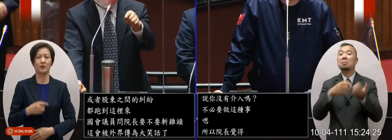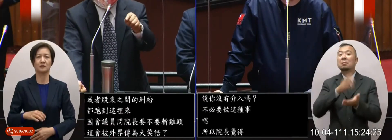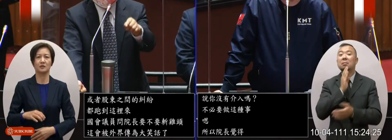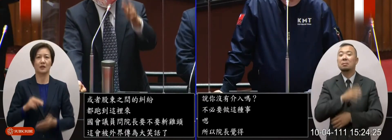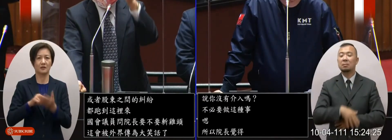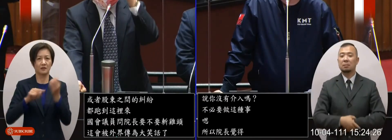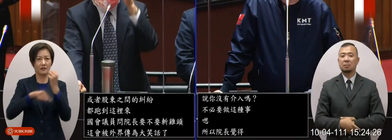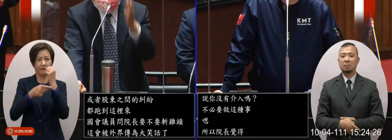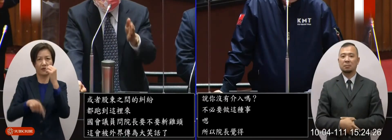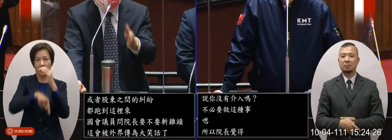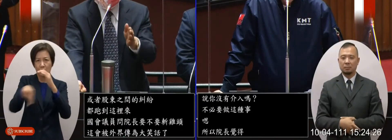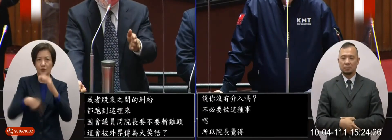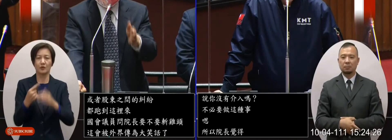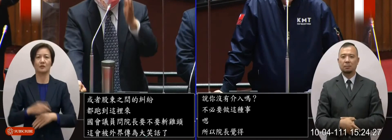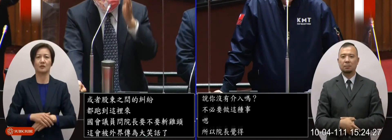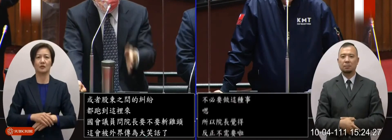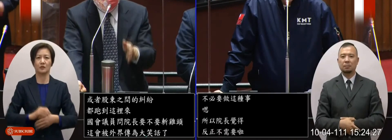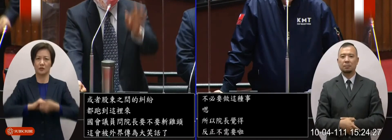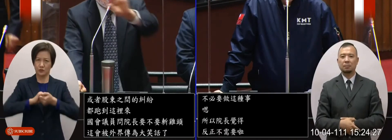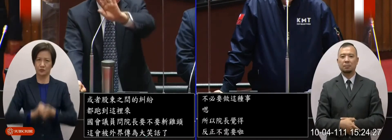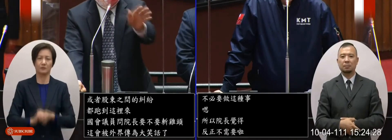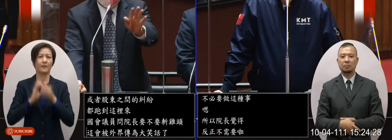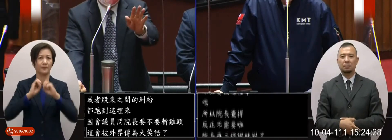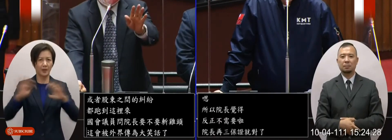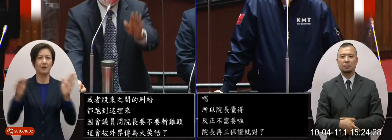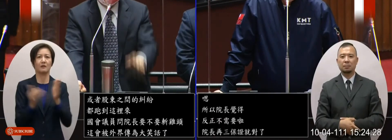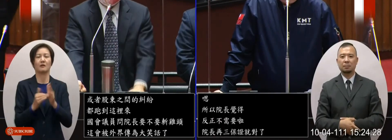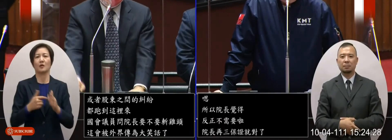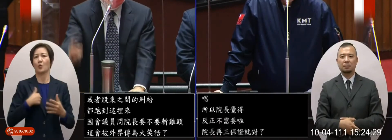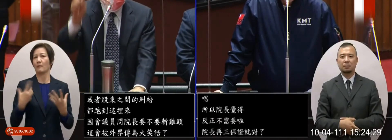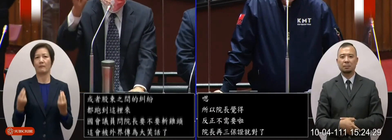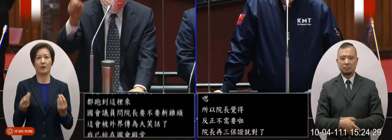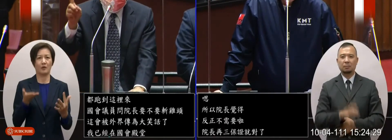殿堂斩钉截铁说没有。